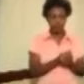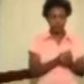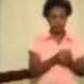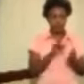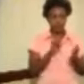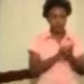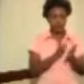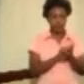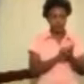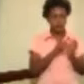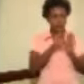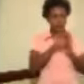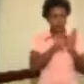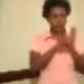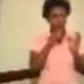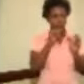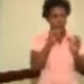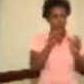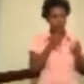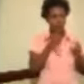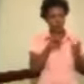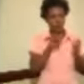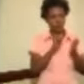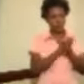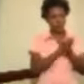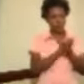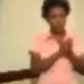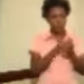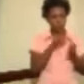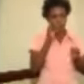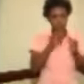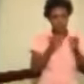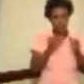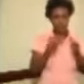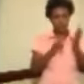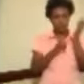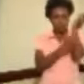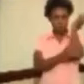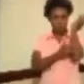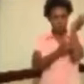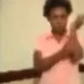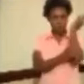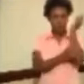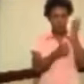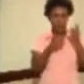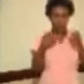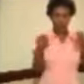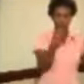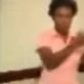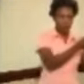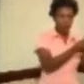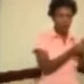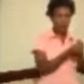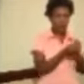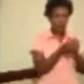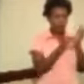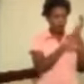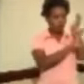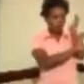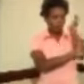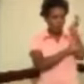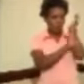ça a à voir avec la, même avec la sécurité, hein, l'État, fait fin font bagaille là, au CAI, passe 4 mois, il n'y a pas accusé d'un crime au CAP. C'est pour vous dire, le